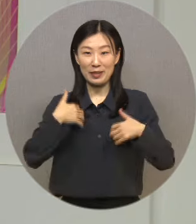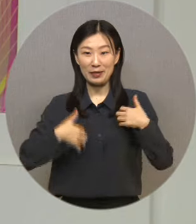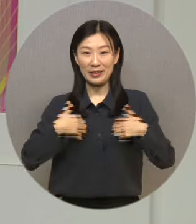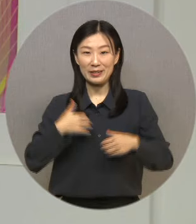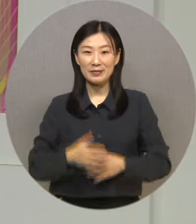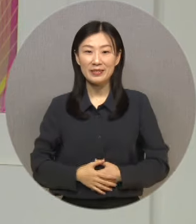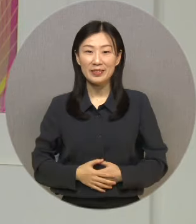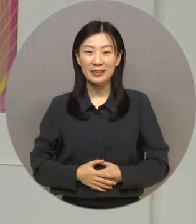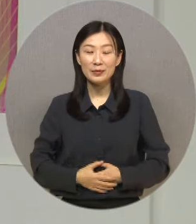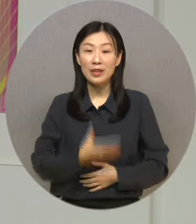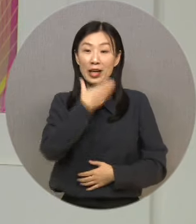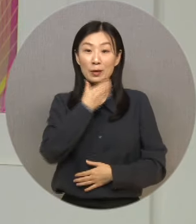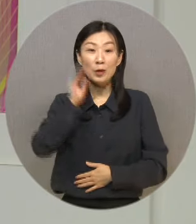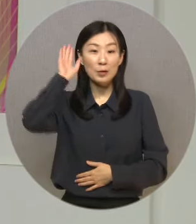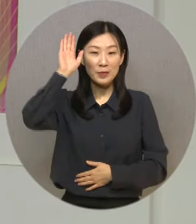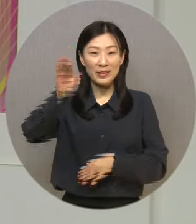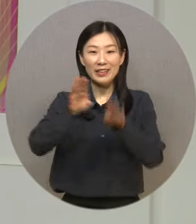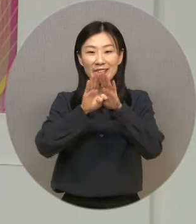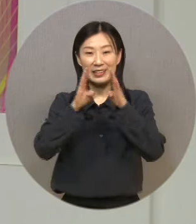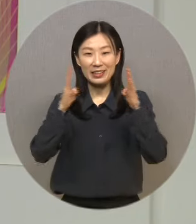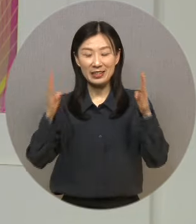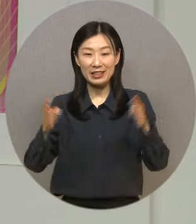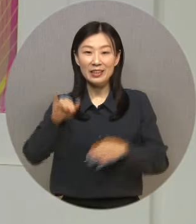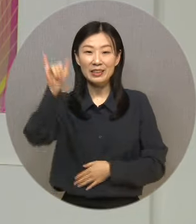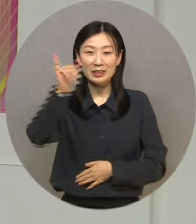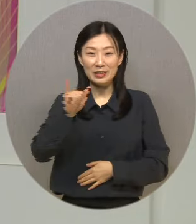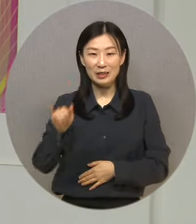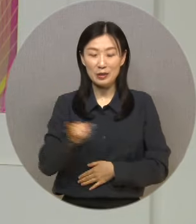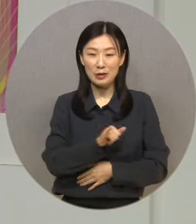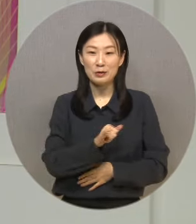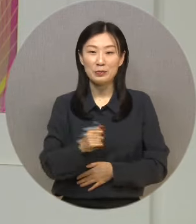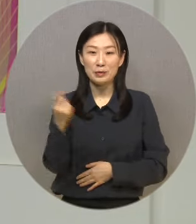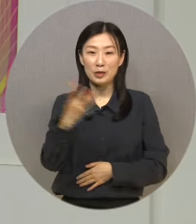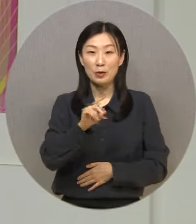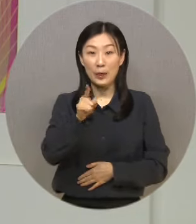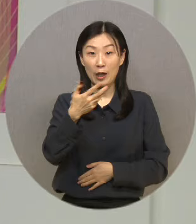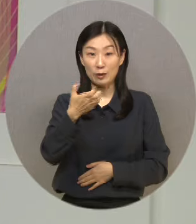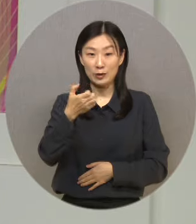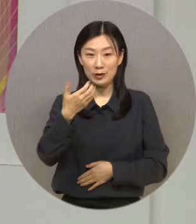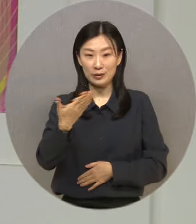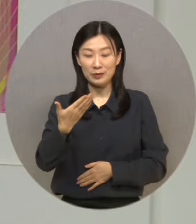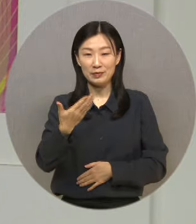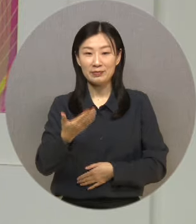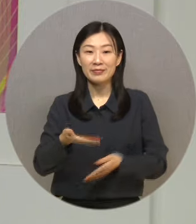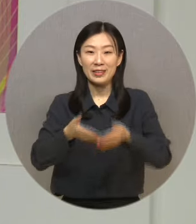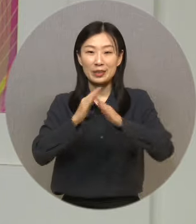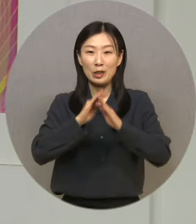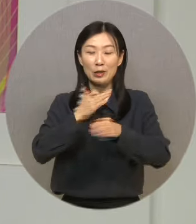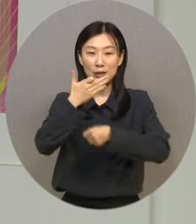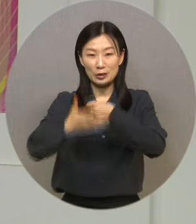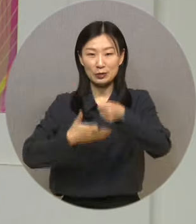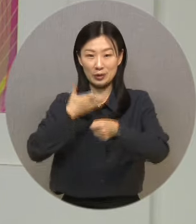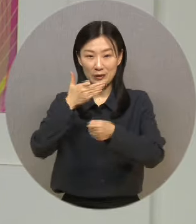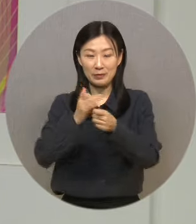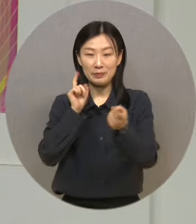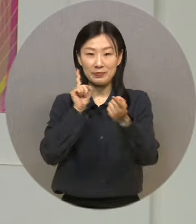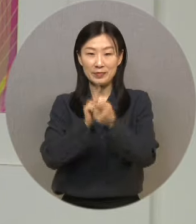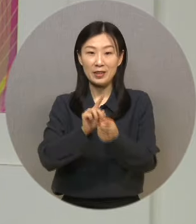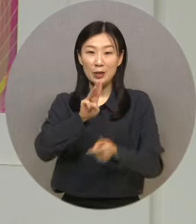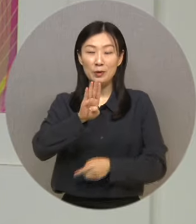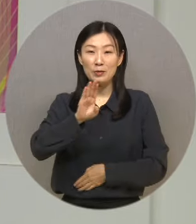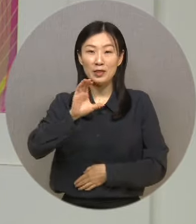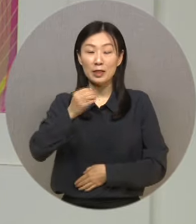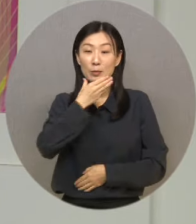행복한 미래를 여는 방송 전국 단일화 채널 199번 개국 19주년을 맞은 WBC 복지 TV 나도